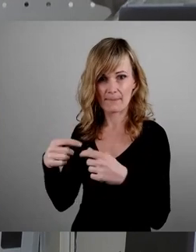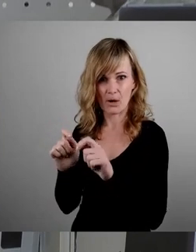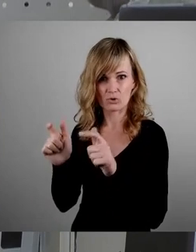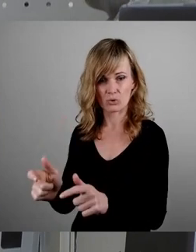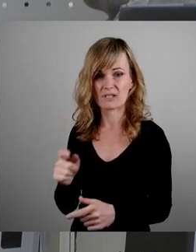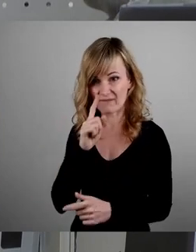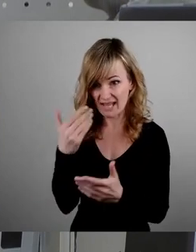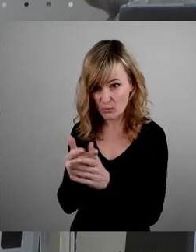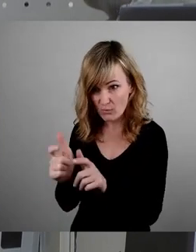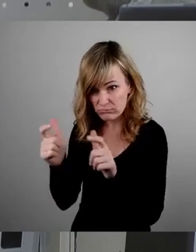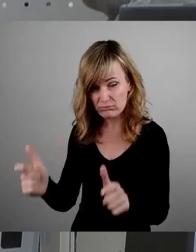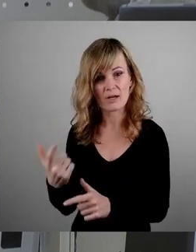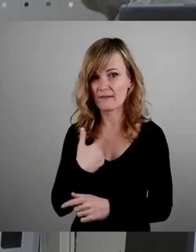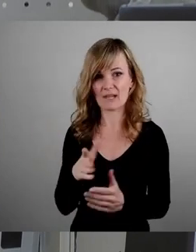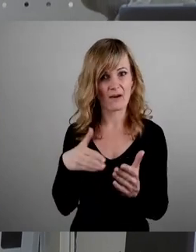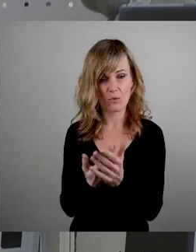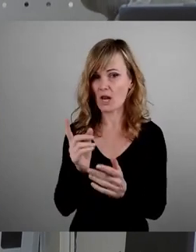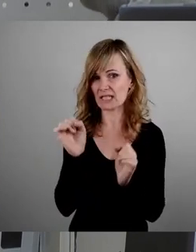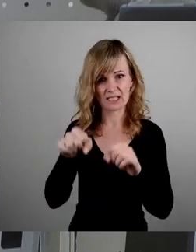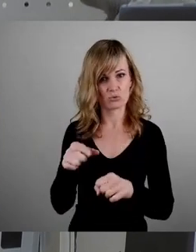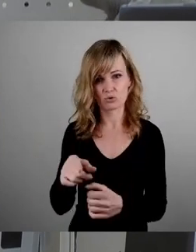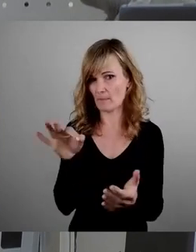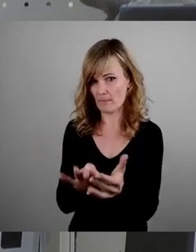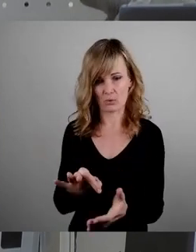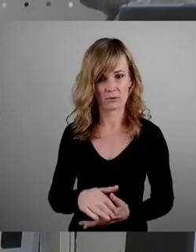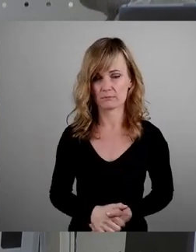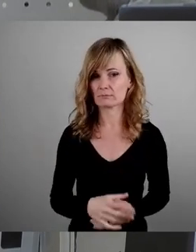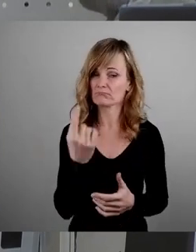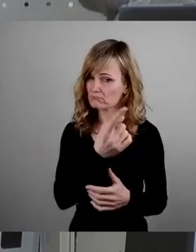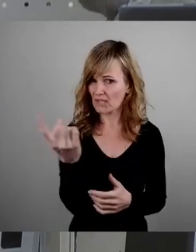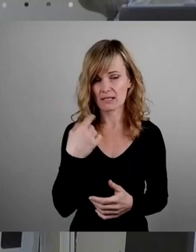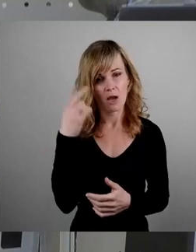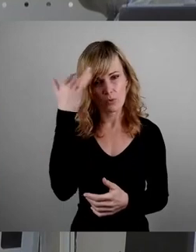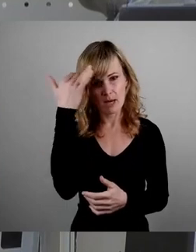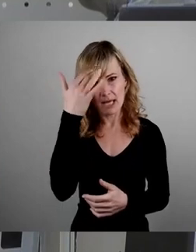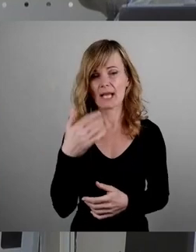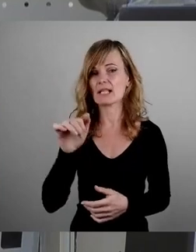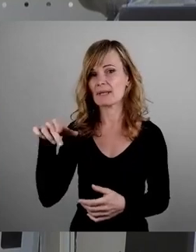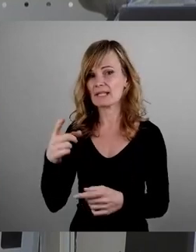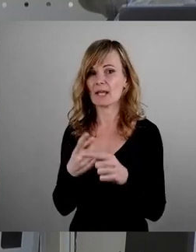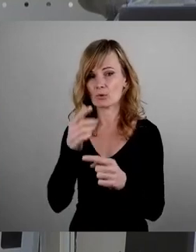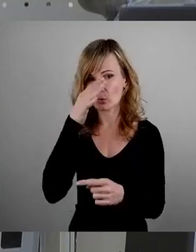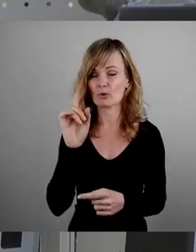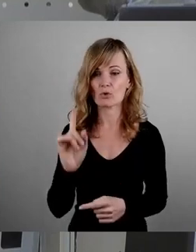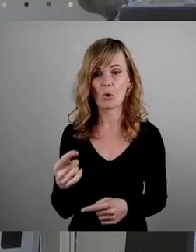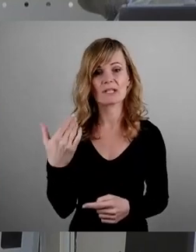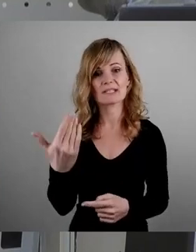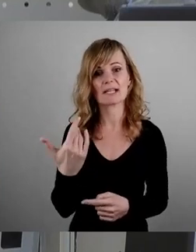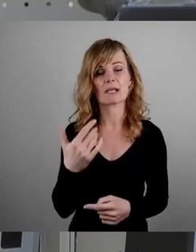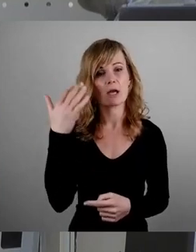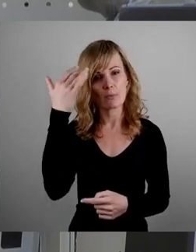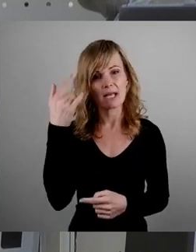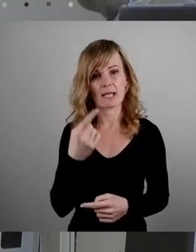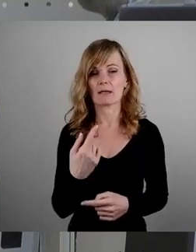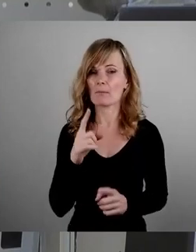nicht zustimmen. Punkt. Das sollte sich jeder im Raum von SPD und Grünen, sollte sich der Sache